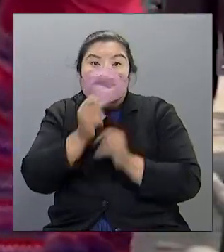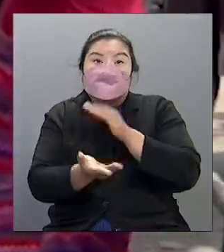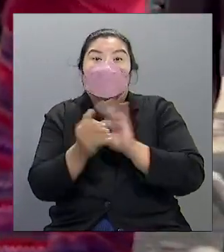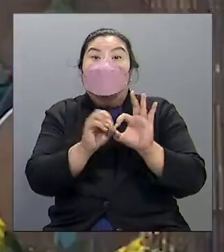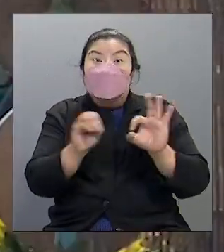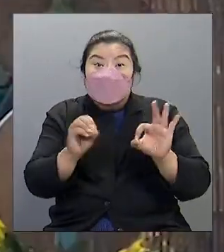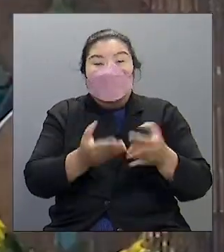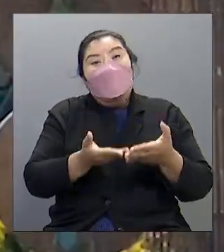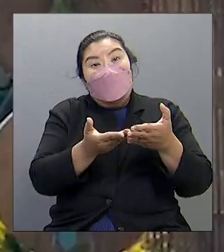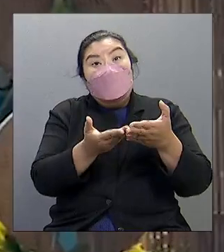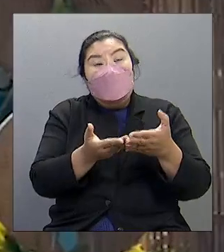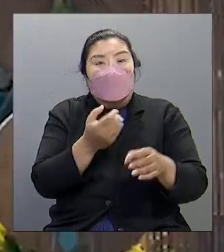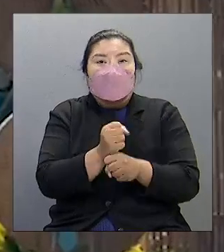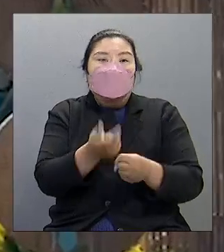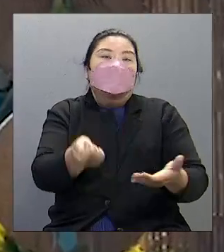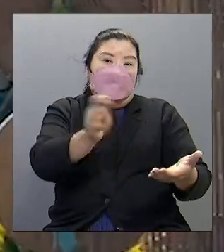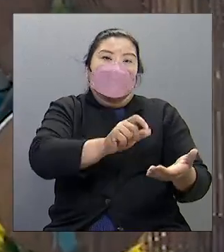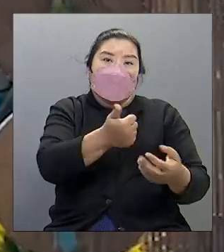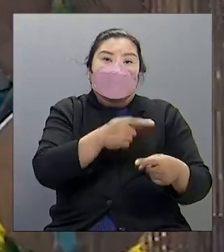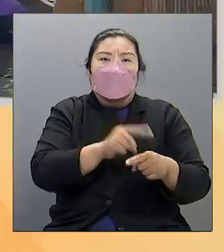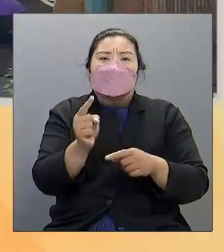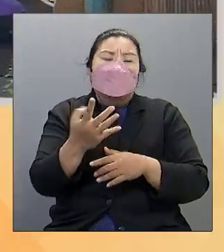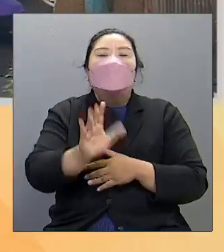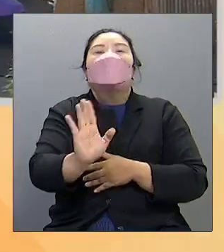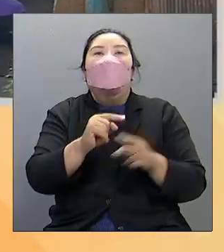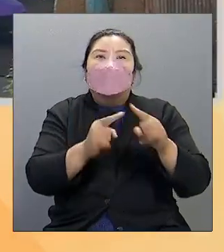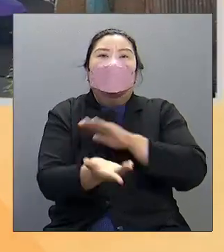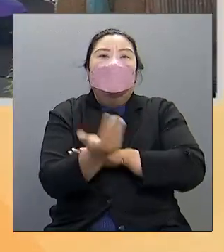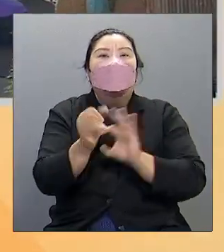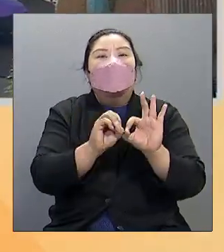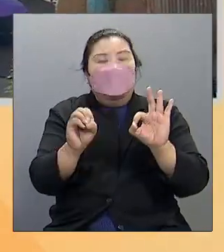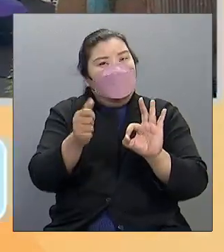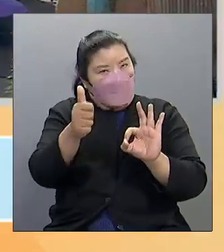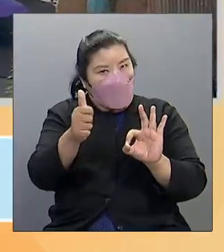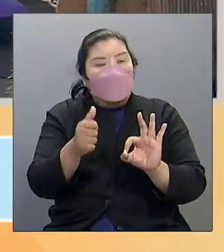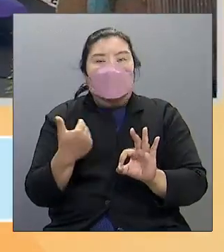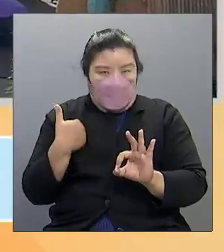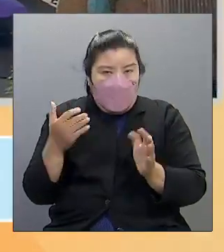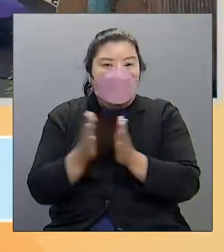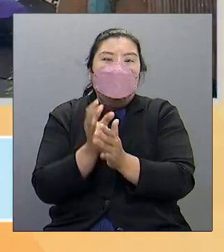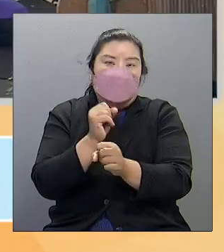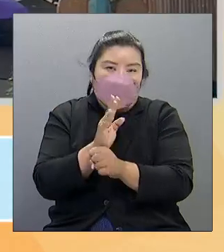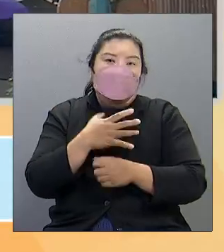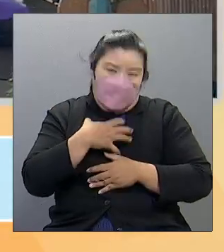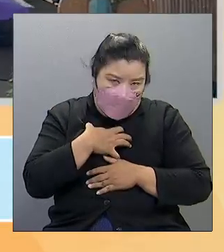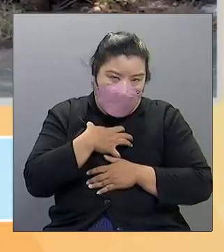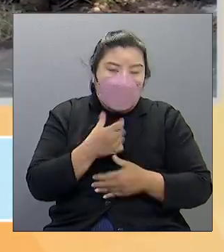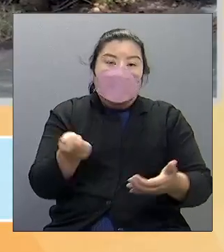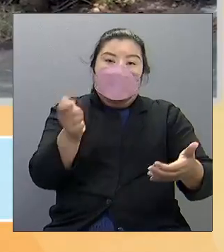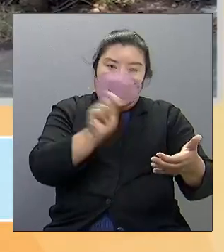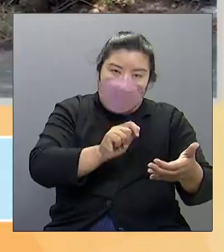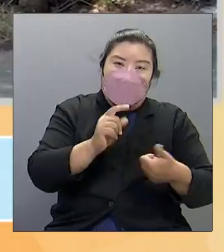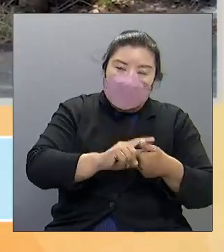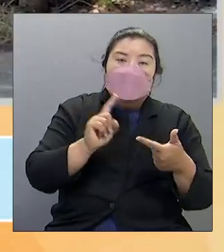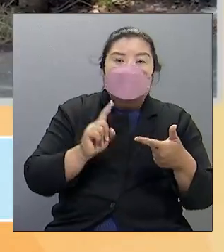เช้าเคยใไม่อยากตนinsky้ามือนเขาจะเซ้นไว้ให้ได้ไปรวมบุกัไ้ครั 9 โมงเช้้านอกจากจะได้ตับาท herausบุกัแล้ยได้สั